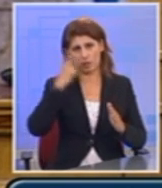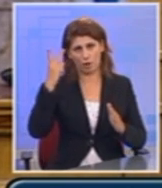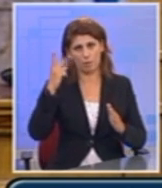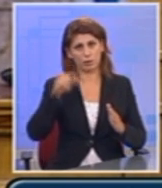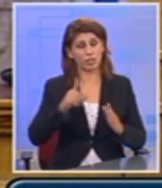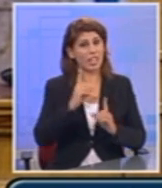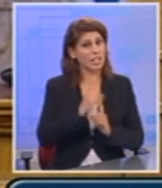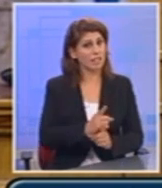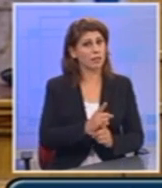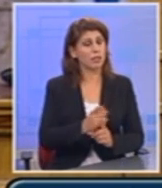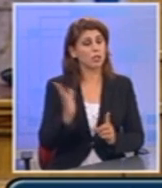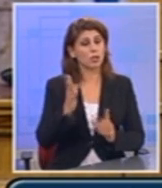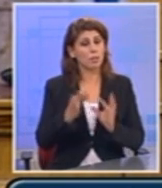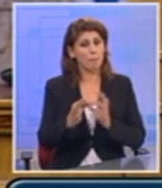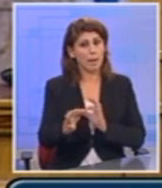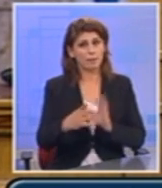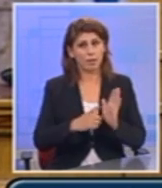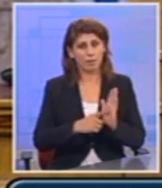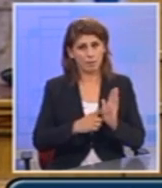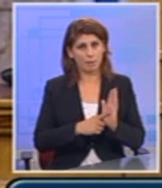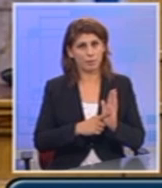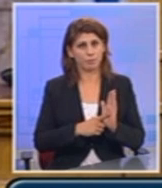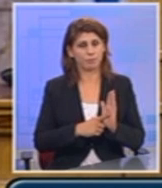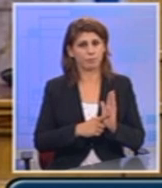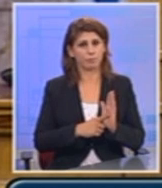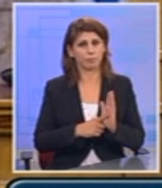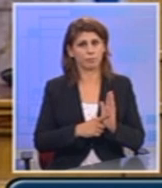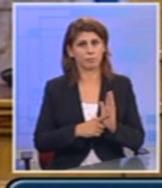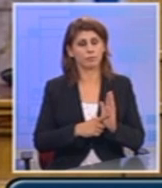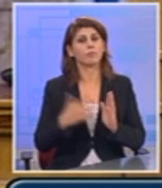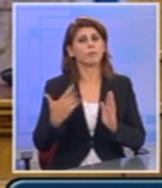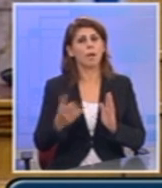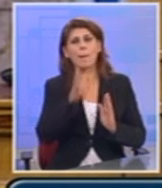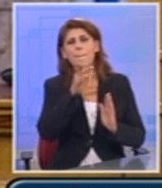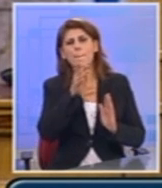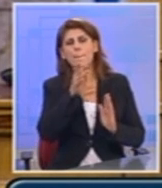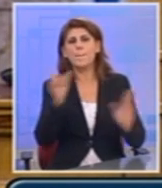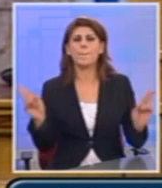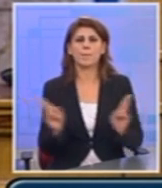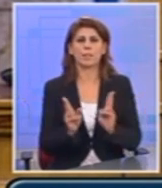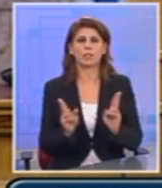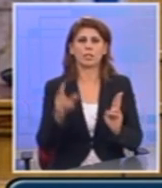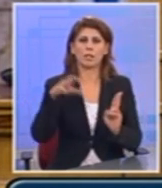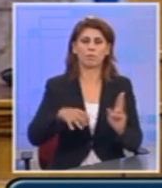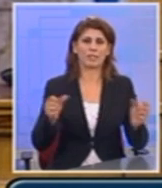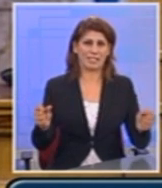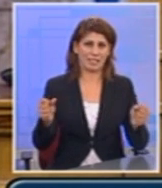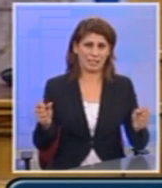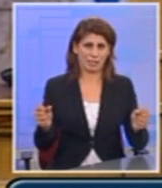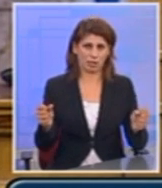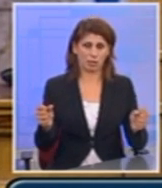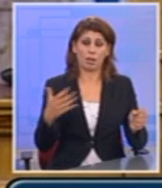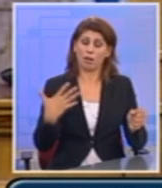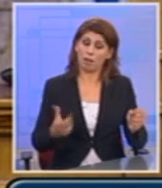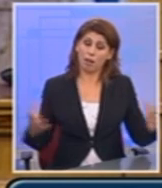ιδιαιτέρως οποιαδήποτε μέτρα θα πρέπει να είναι προσωρινά και να περιορίζονται στον περίοδο της κρίσης να είναι